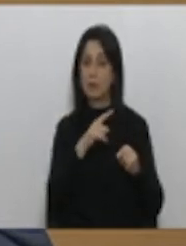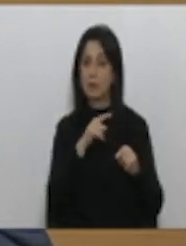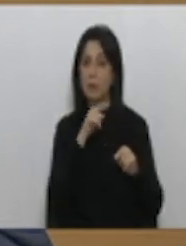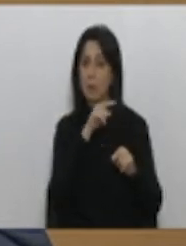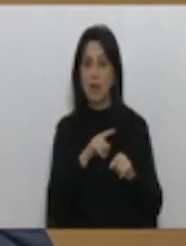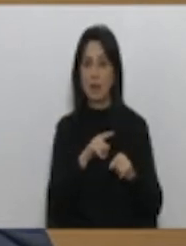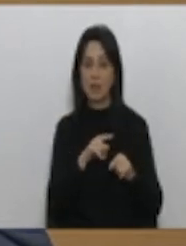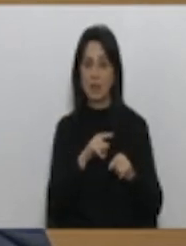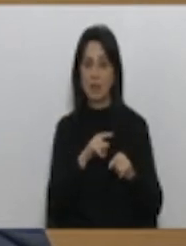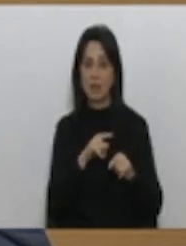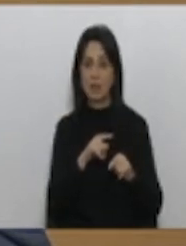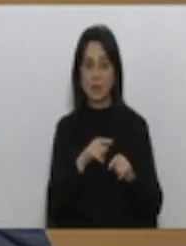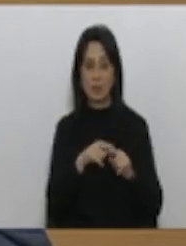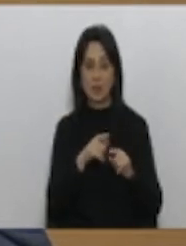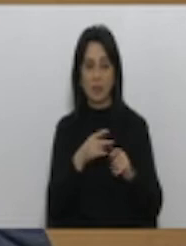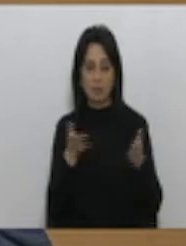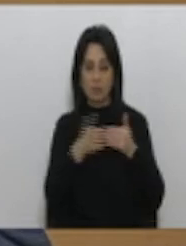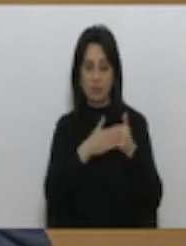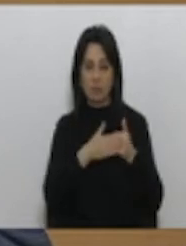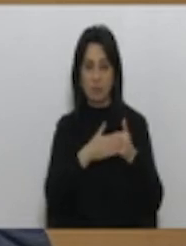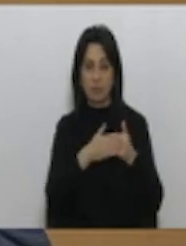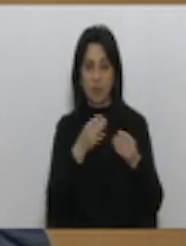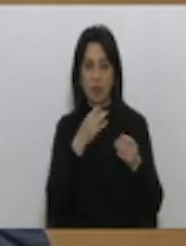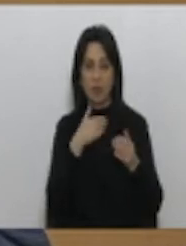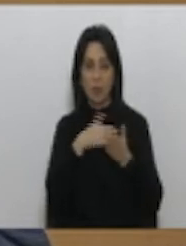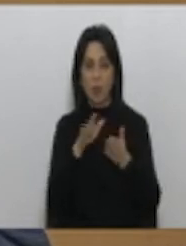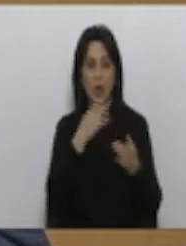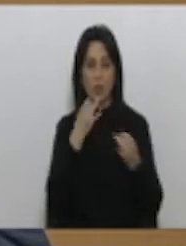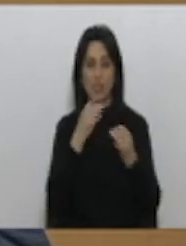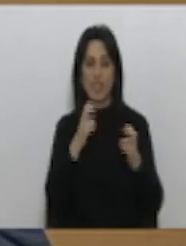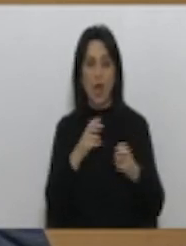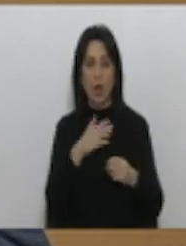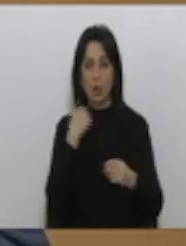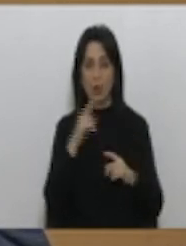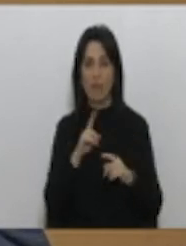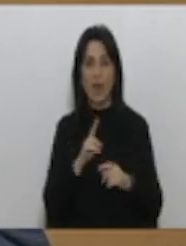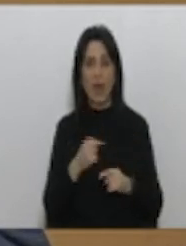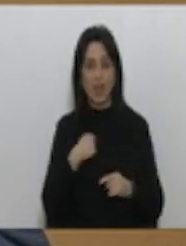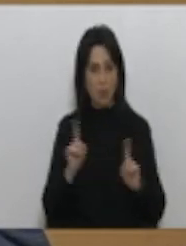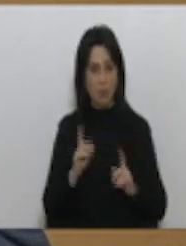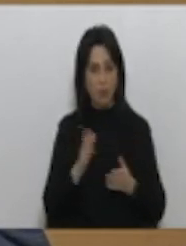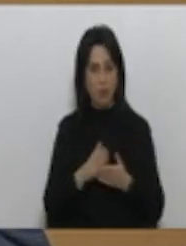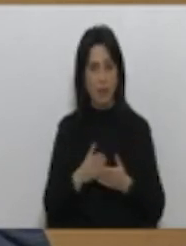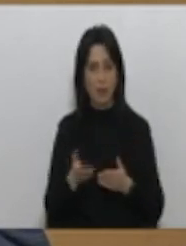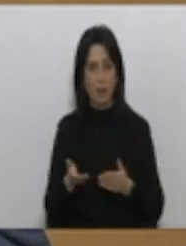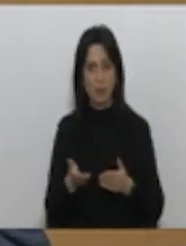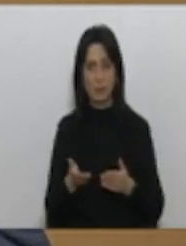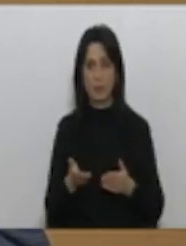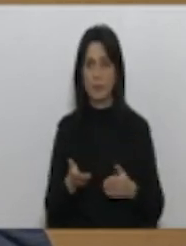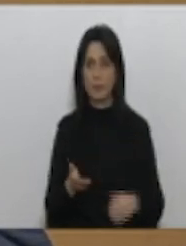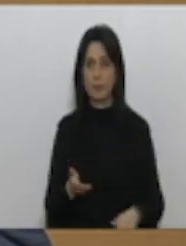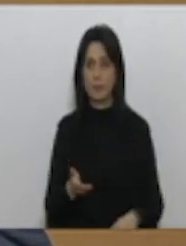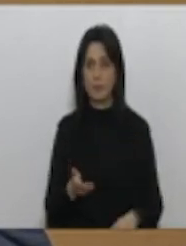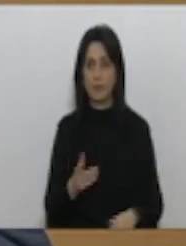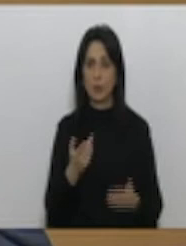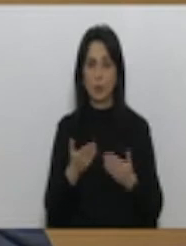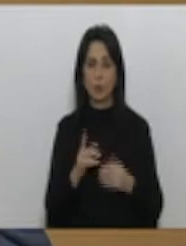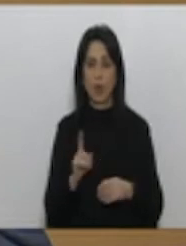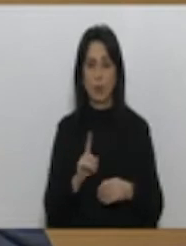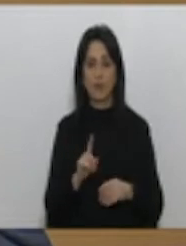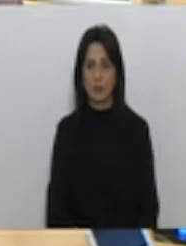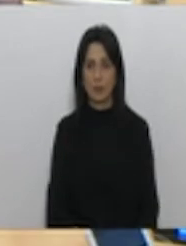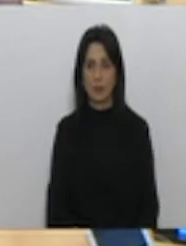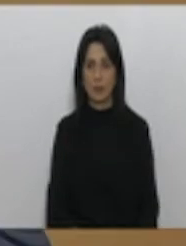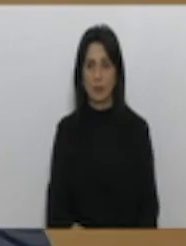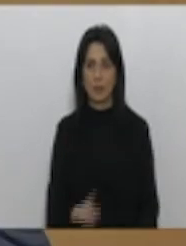არც არჩევნები დაუკეტია და არც დიალოგზე უთქვამთ ვარი. რა გჭირს ისეთი? განსაკუთრებული ვარ თუ რა? რატომ